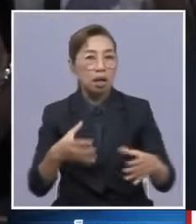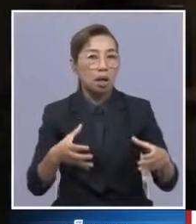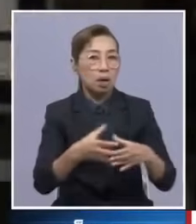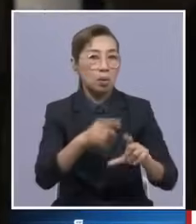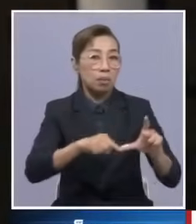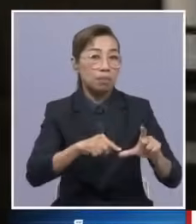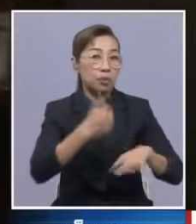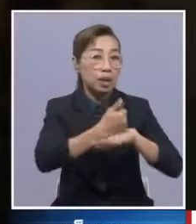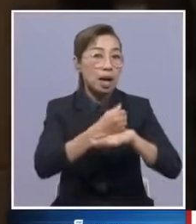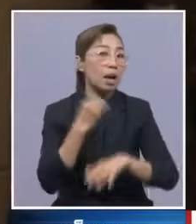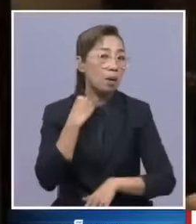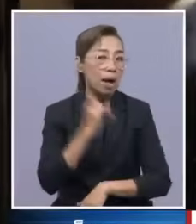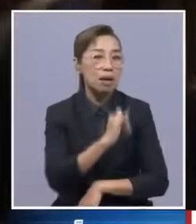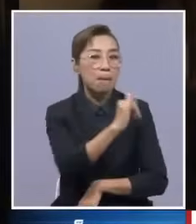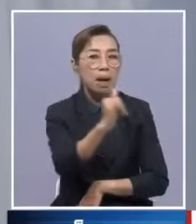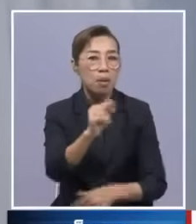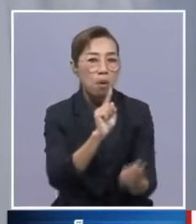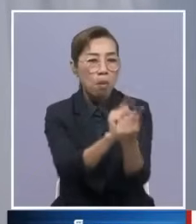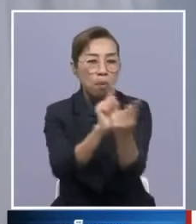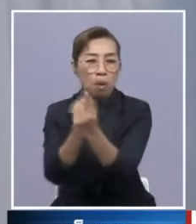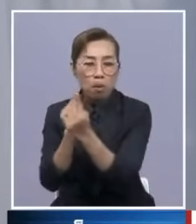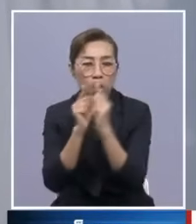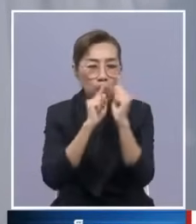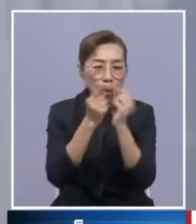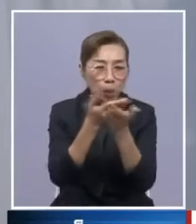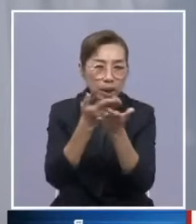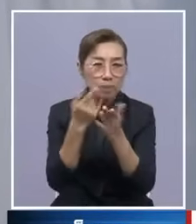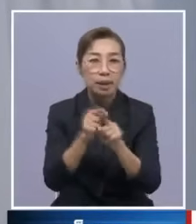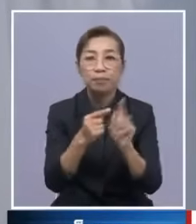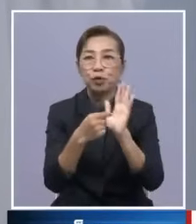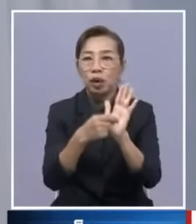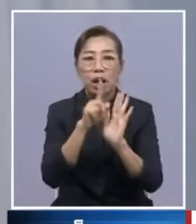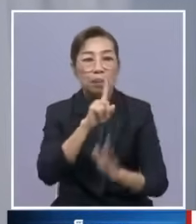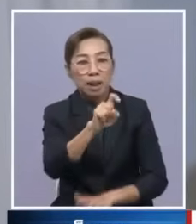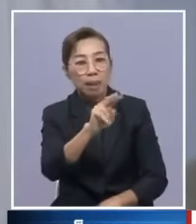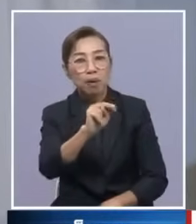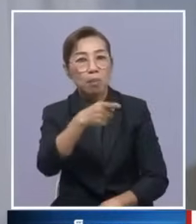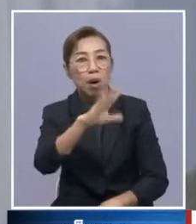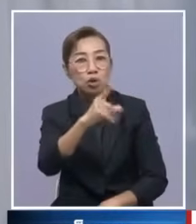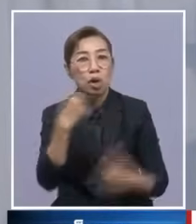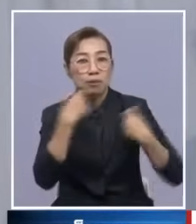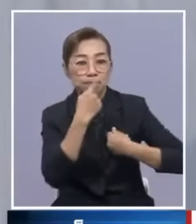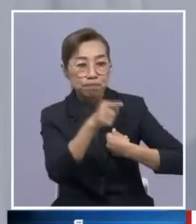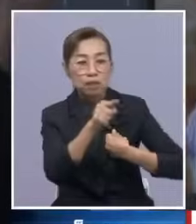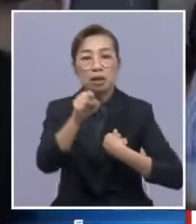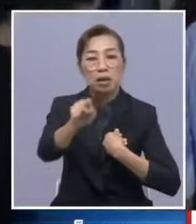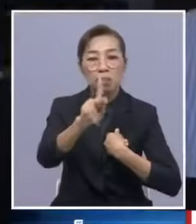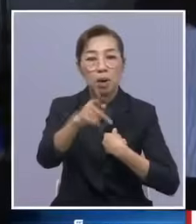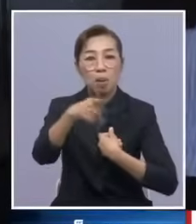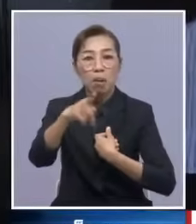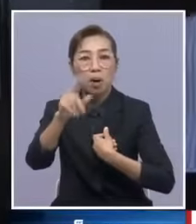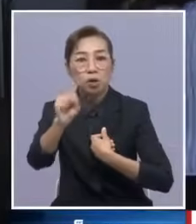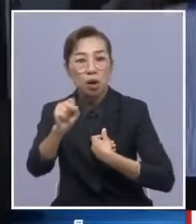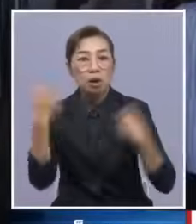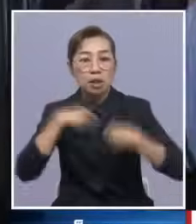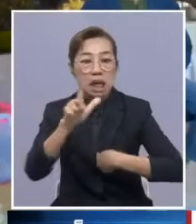ากหลากหลายฝ่ายที่เคยจุดม็อบกันนะอย่างไปถามนปช.ถามฝั่งของกกปส. ครับ คือ